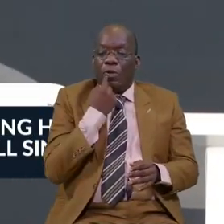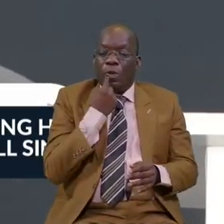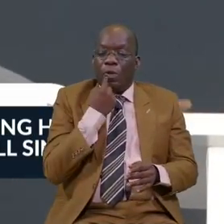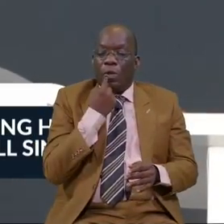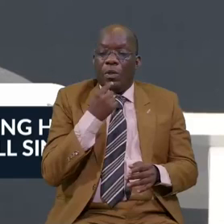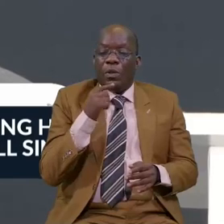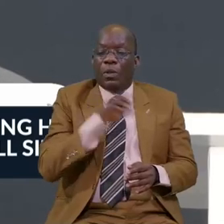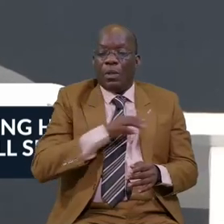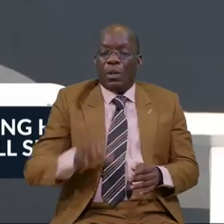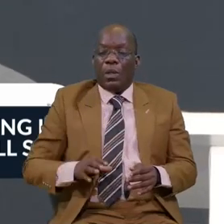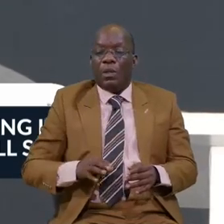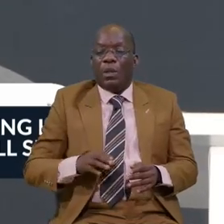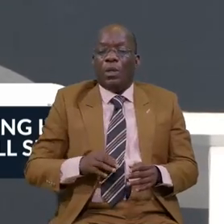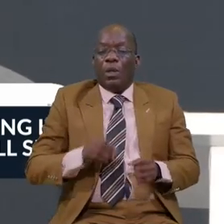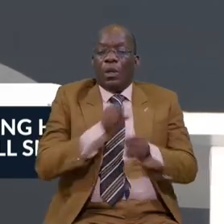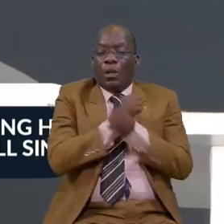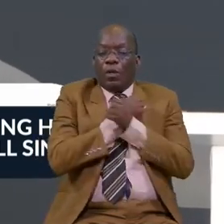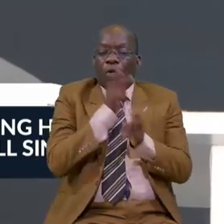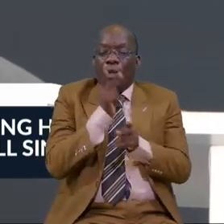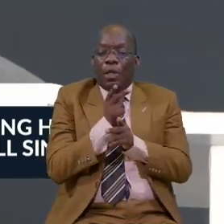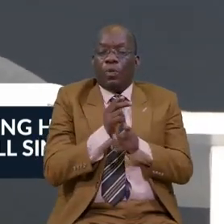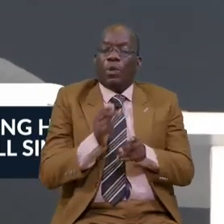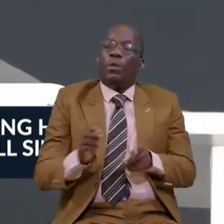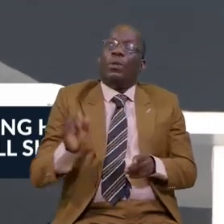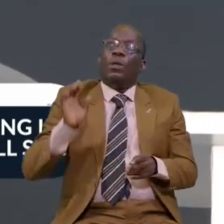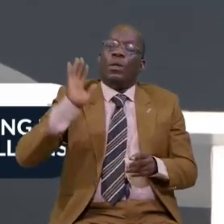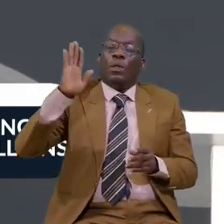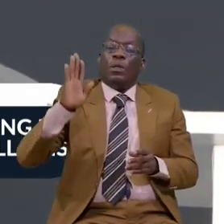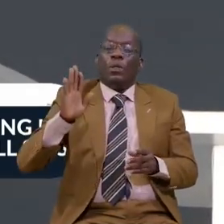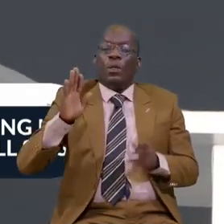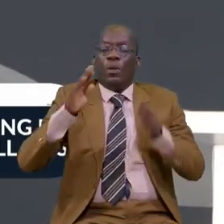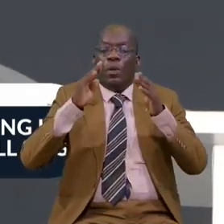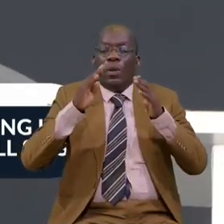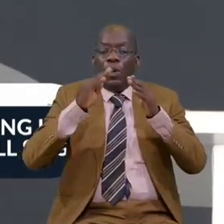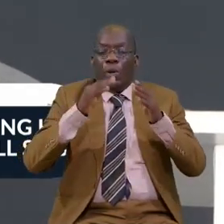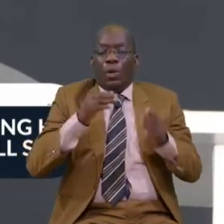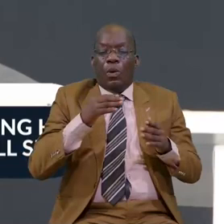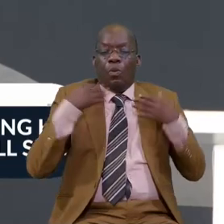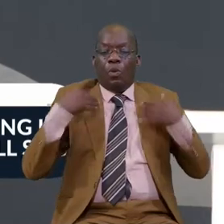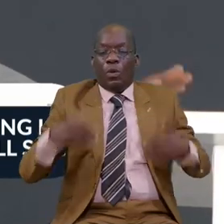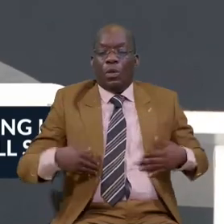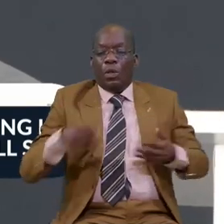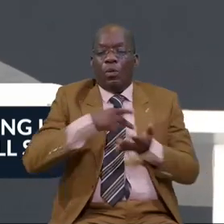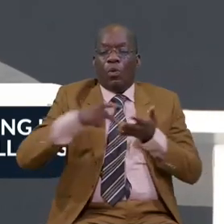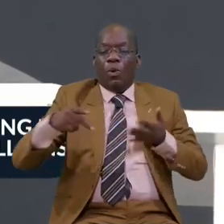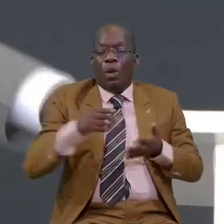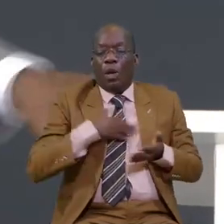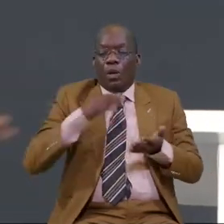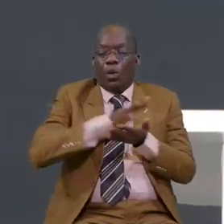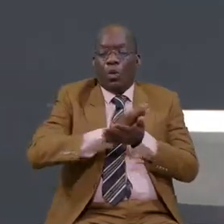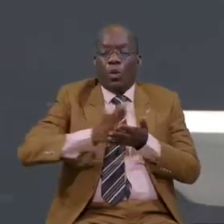élément, Christ, le zélé, gardant de façon passionnée son temple pur et